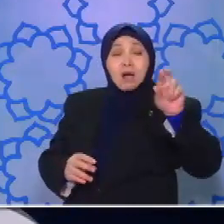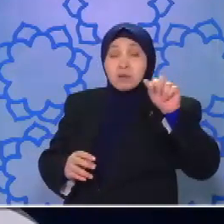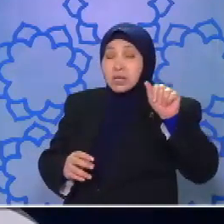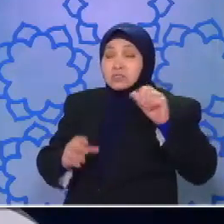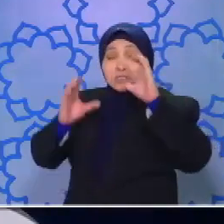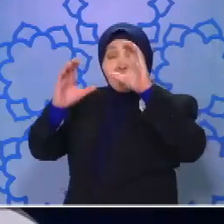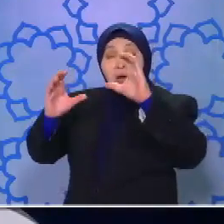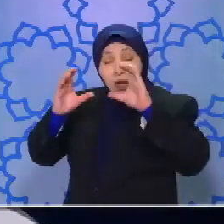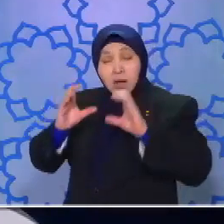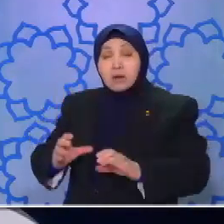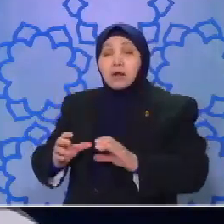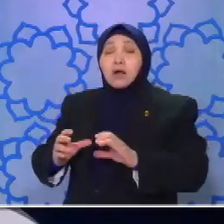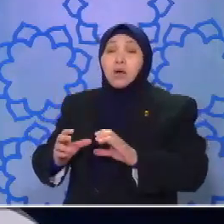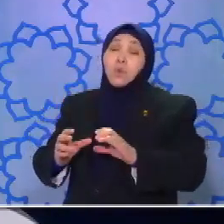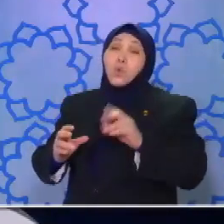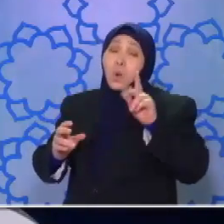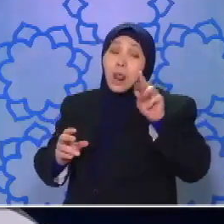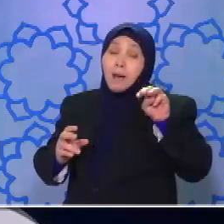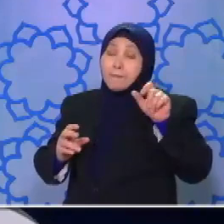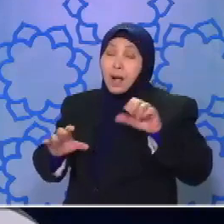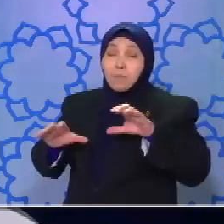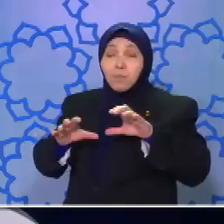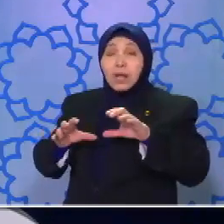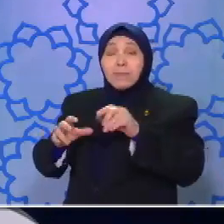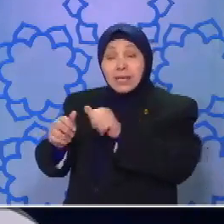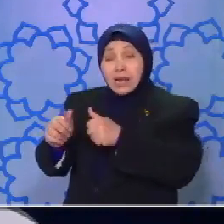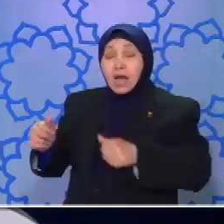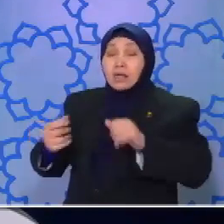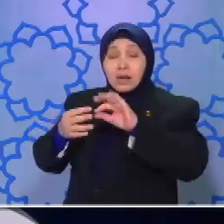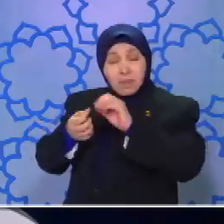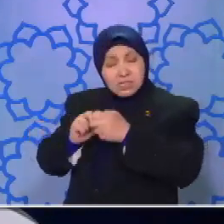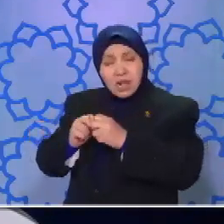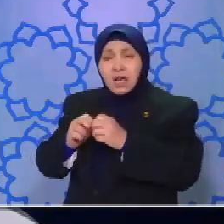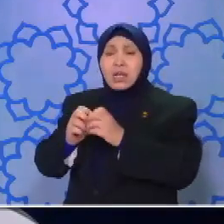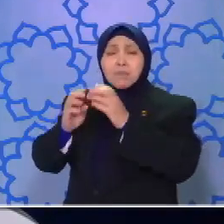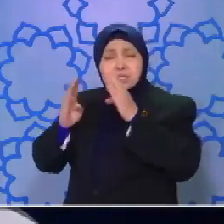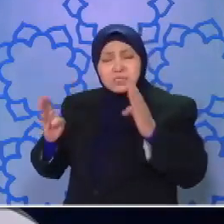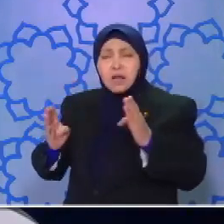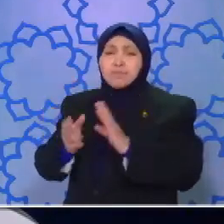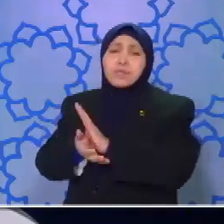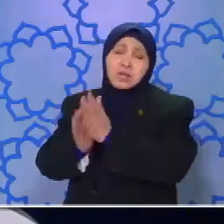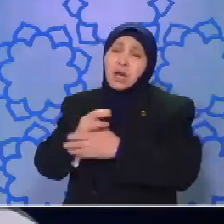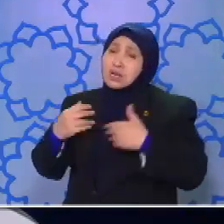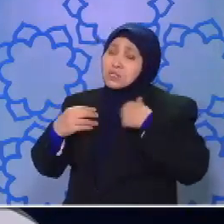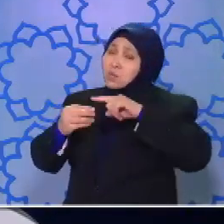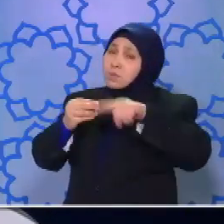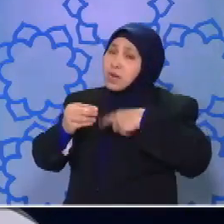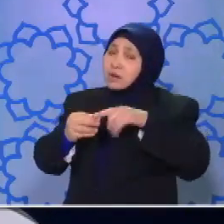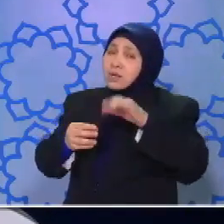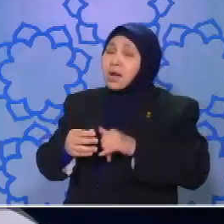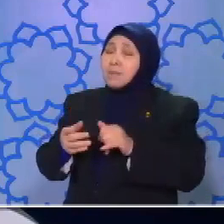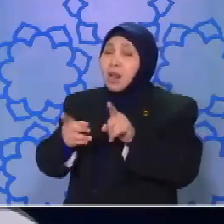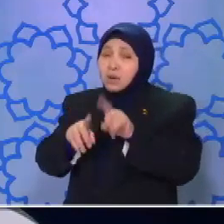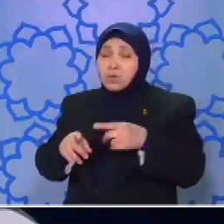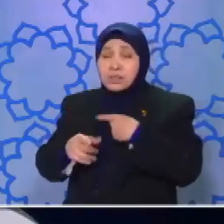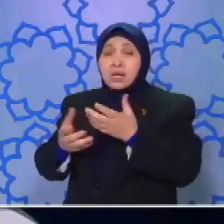ulama mengistimbatkan hukum, dan kita semua pun dalam membuat keputusan ada dua perkara, ya, sesuatu yang berlaku kita nak